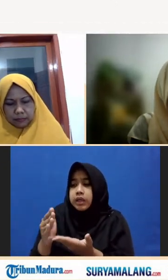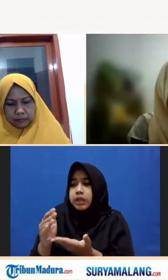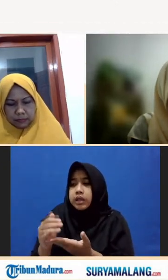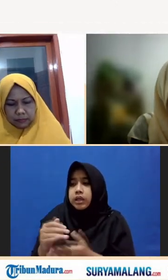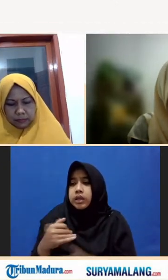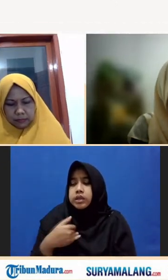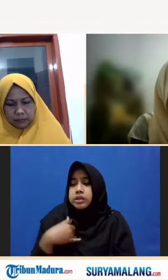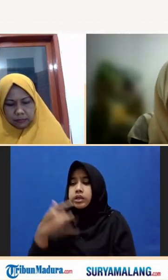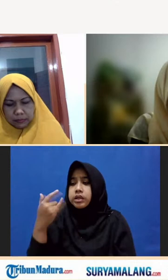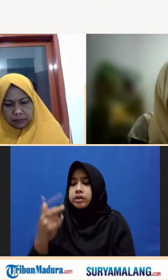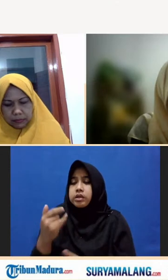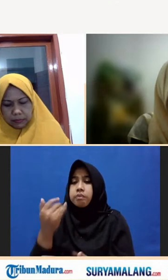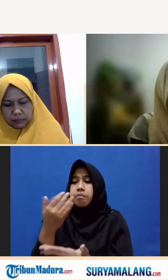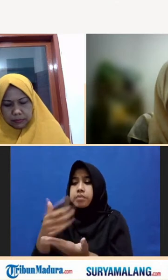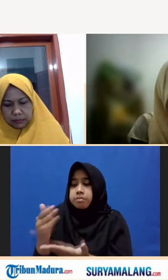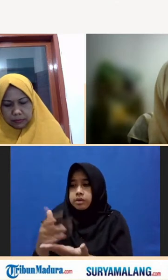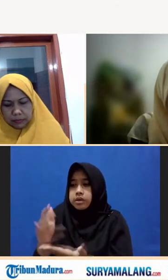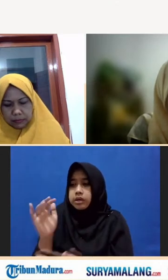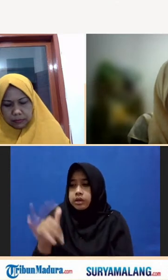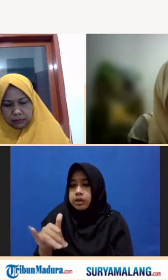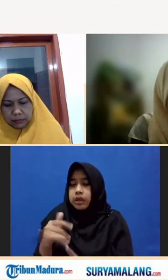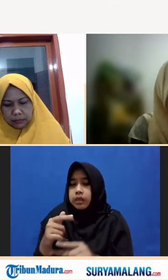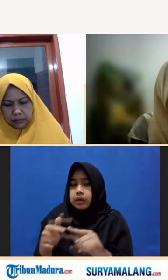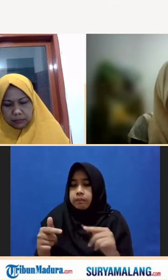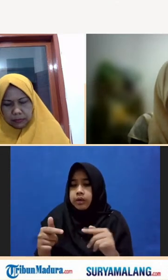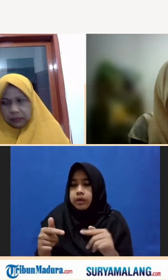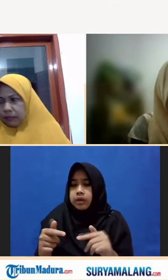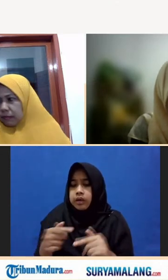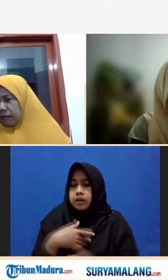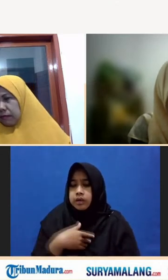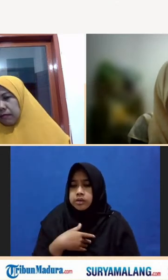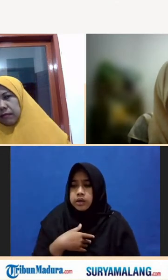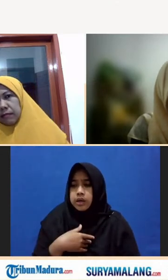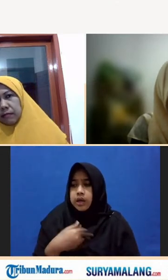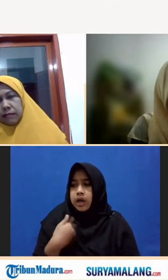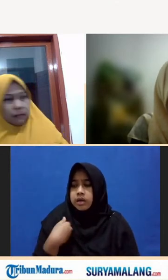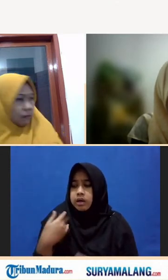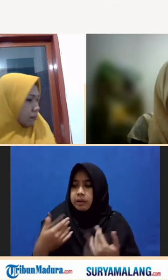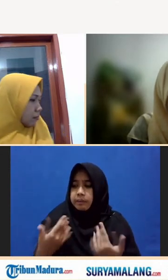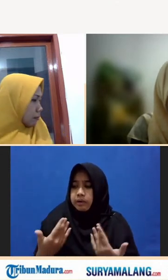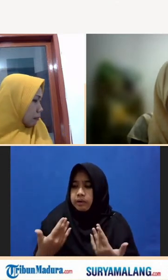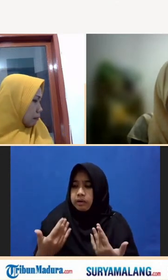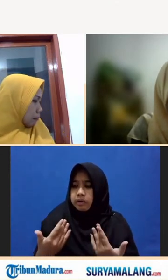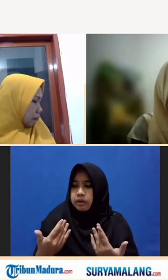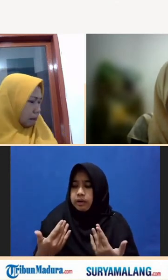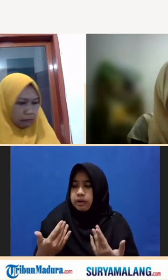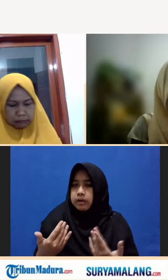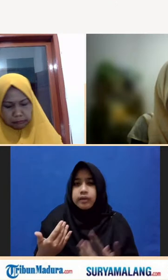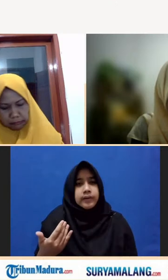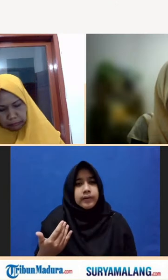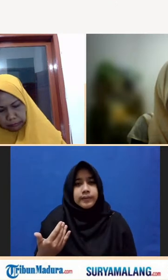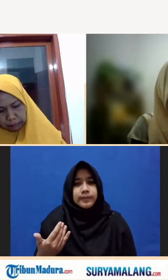yang berbagi lah gitu kan. Tapi kan ada juga apa namanya?